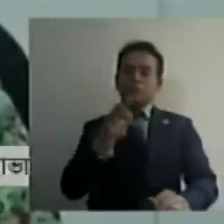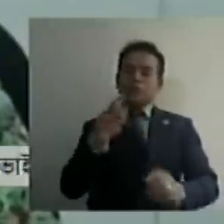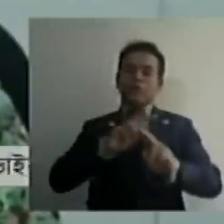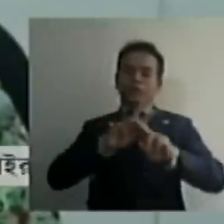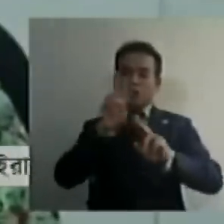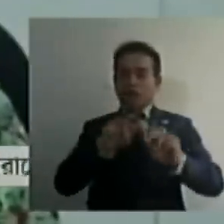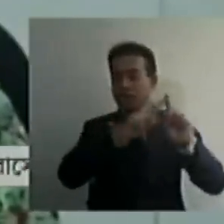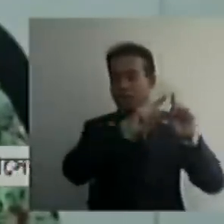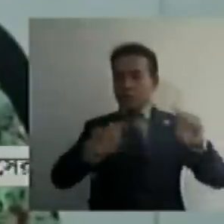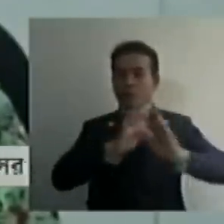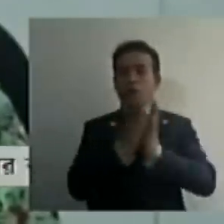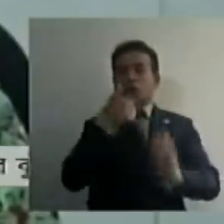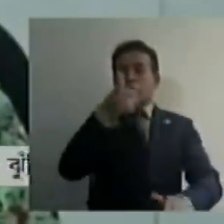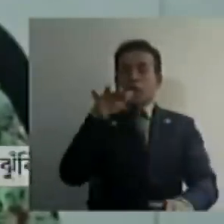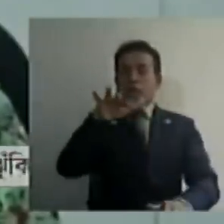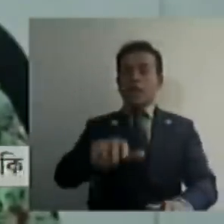৬৬৯,৯৪৩ জনকে।